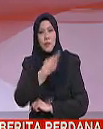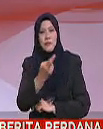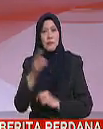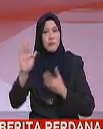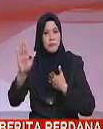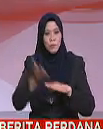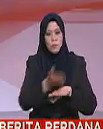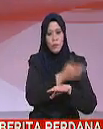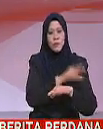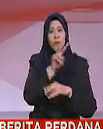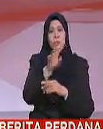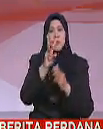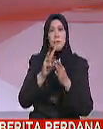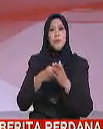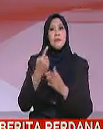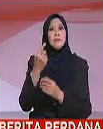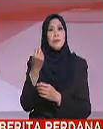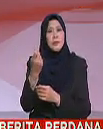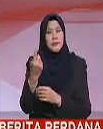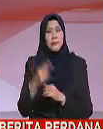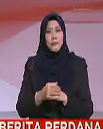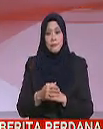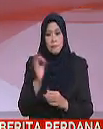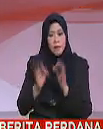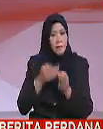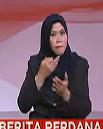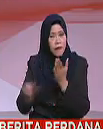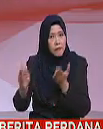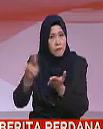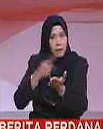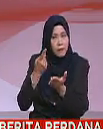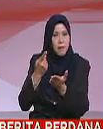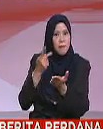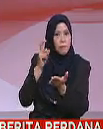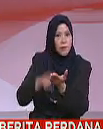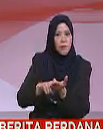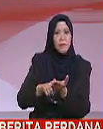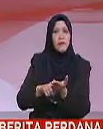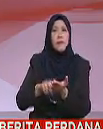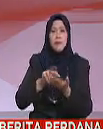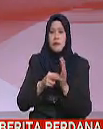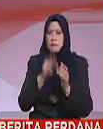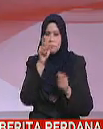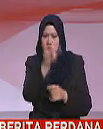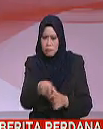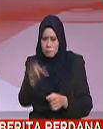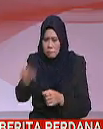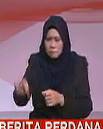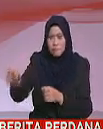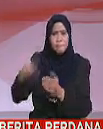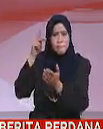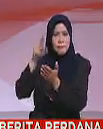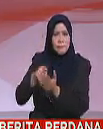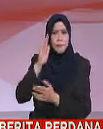dijanjikan sebelum 26 November. Sekiranya gagal berbuat demikian, individu yang dikatakan cukup dikenali dalam arena bola sepak negara